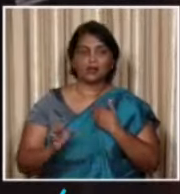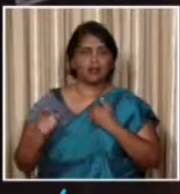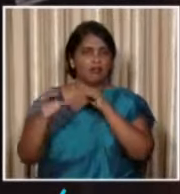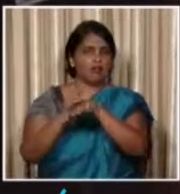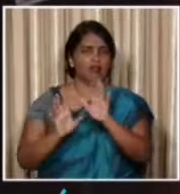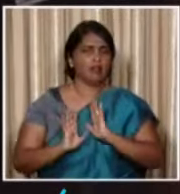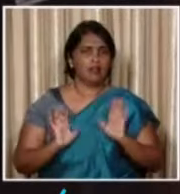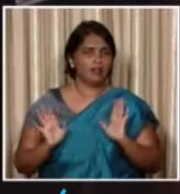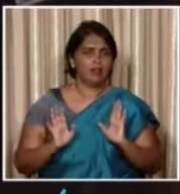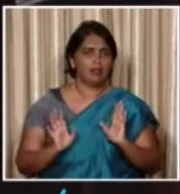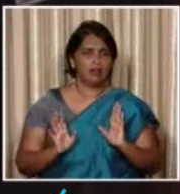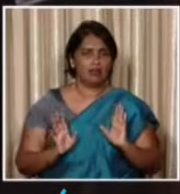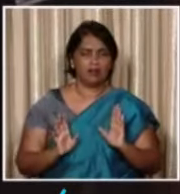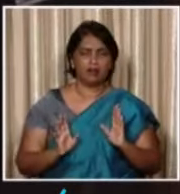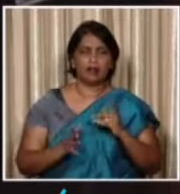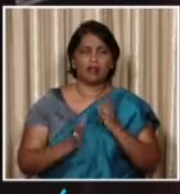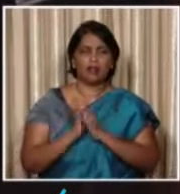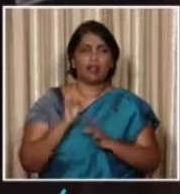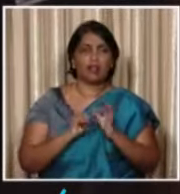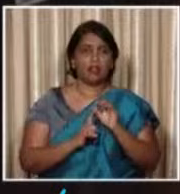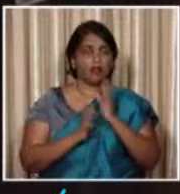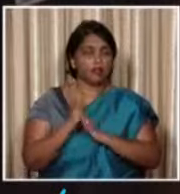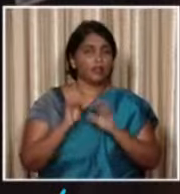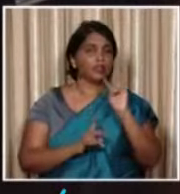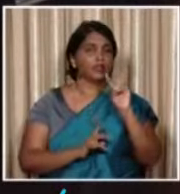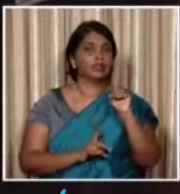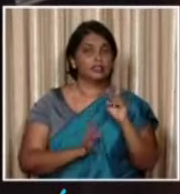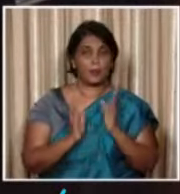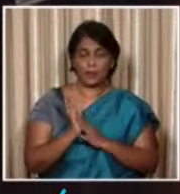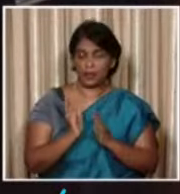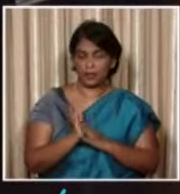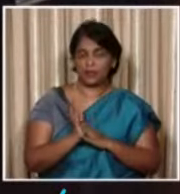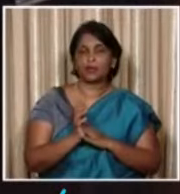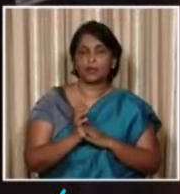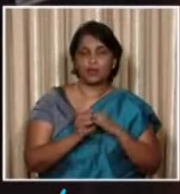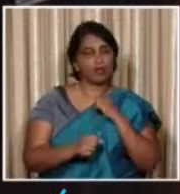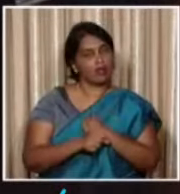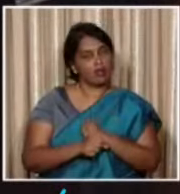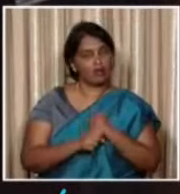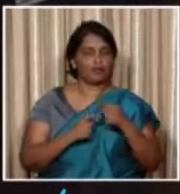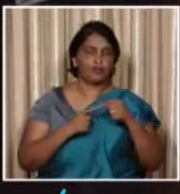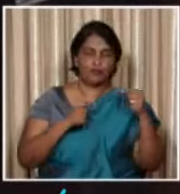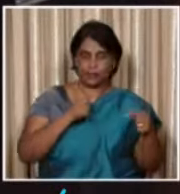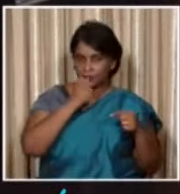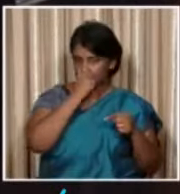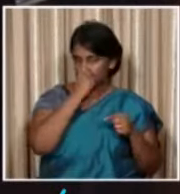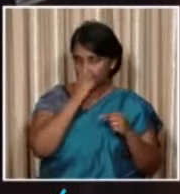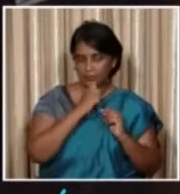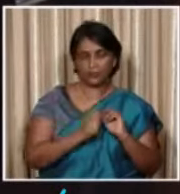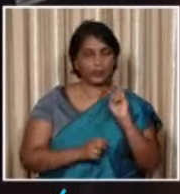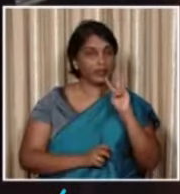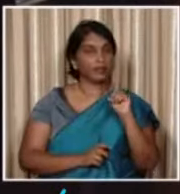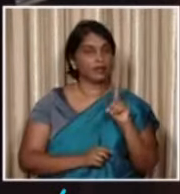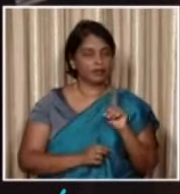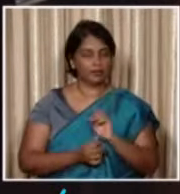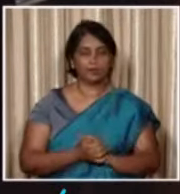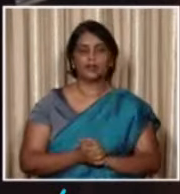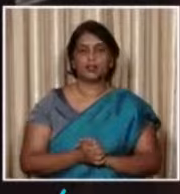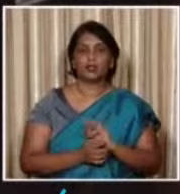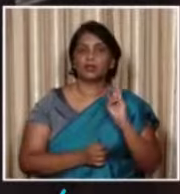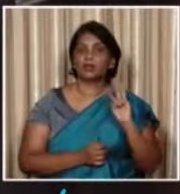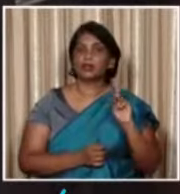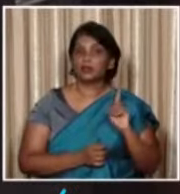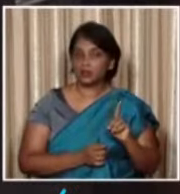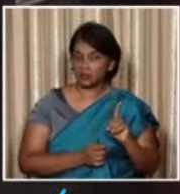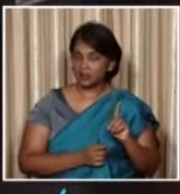be. Mantri itu tisak jenek kino sama aja kyo. Handu paksa, dipaksa ini aja nih tisak kino. Eh tisak